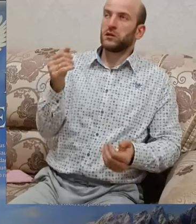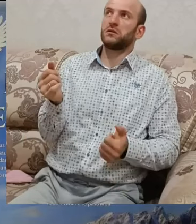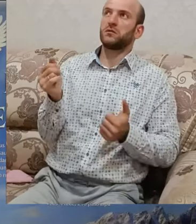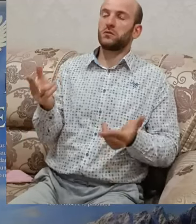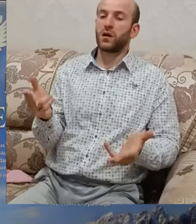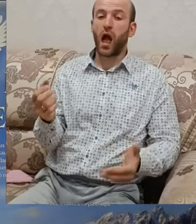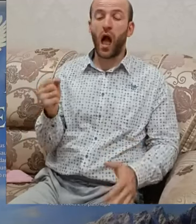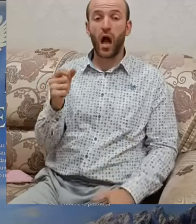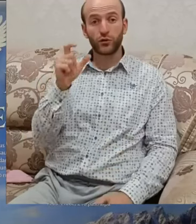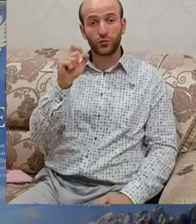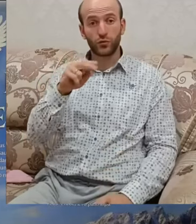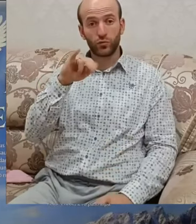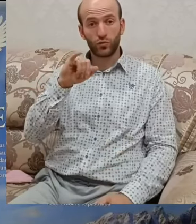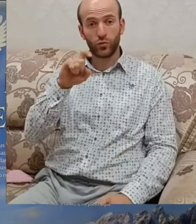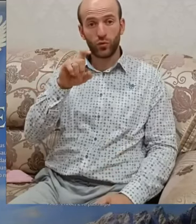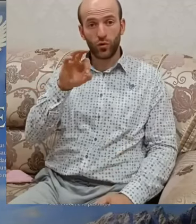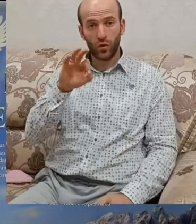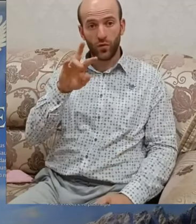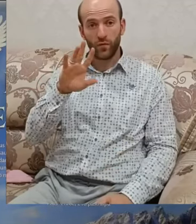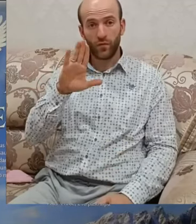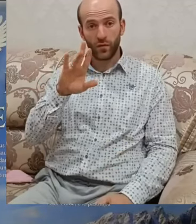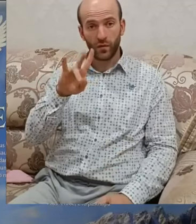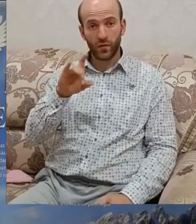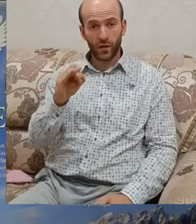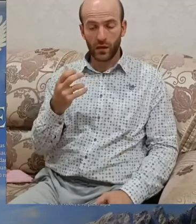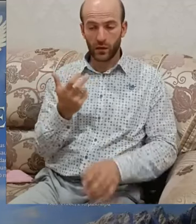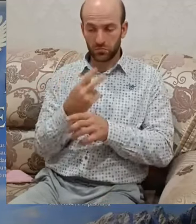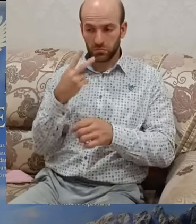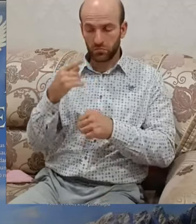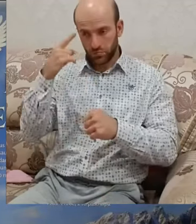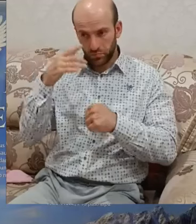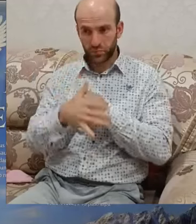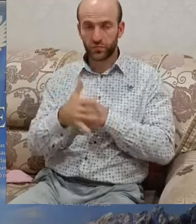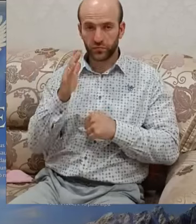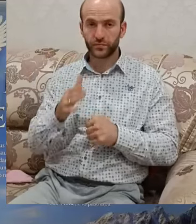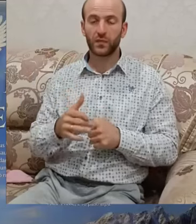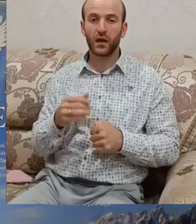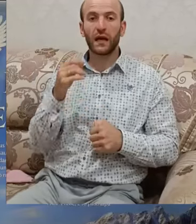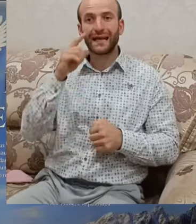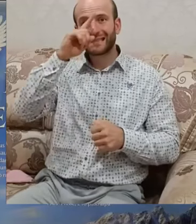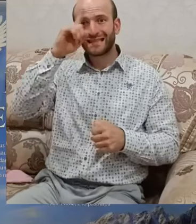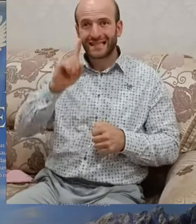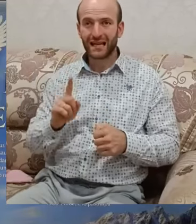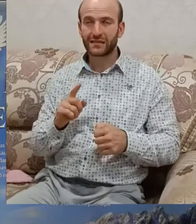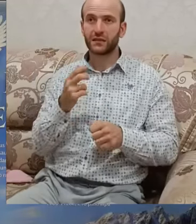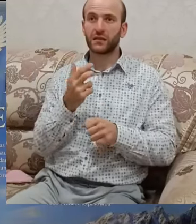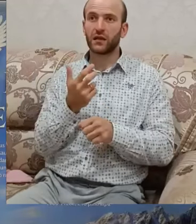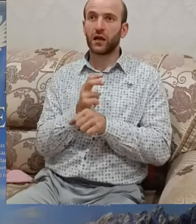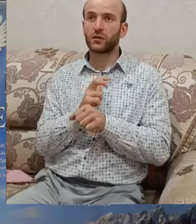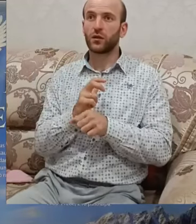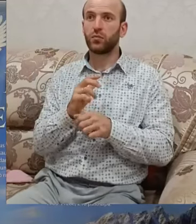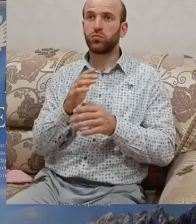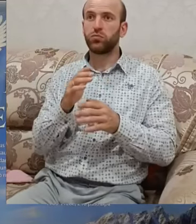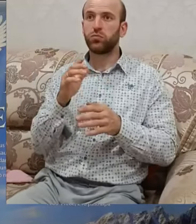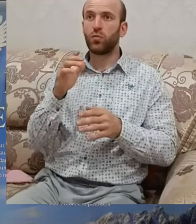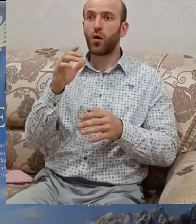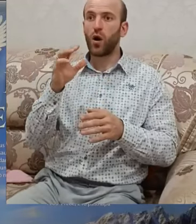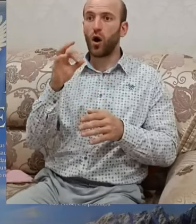buvo išrinktas pamatyti Dievo ženklą. Izraelis buvo izbran uvidyti Božį znaką. Ir jie išėjo iš Egipto. Jie nevyšli iš